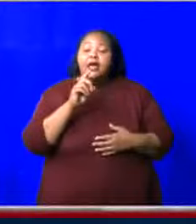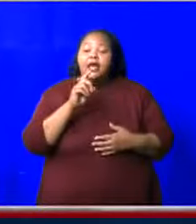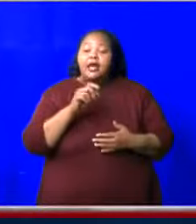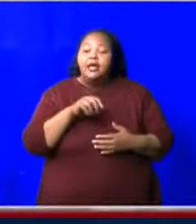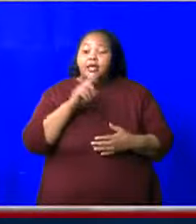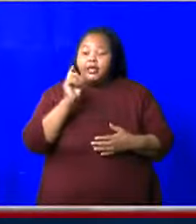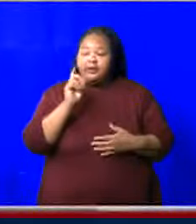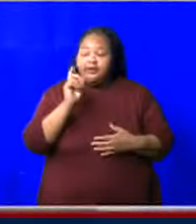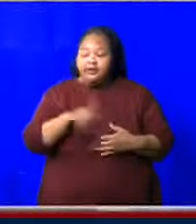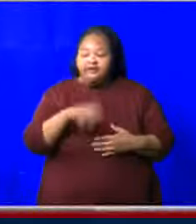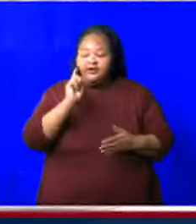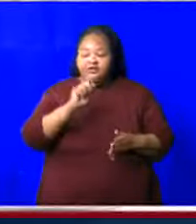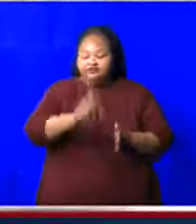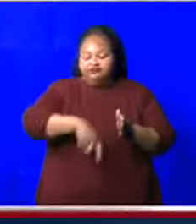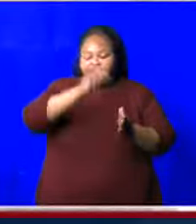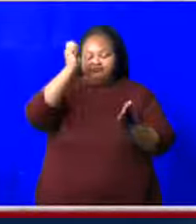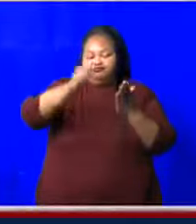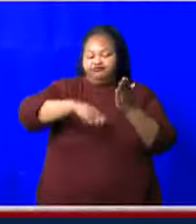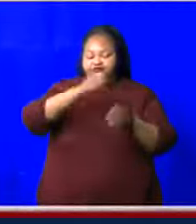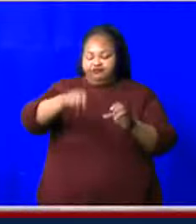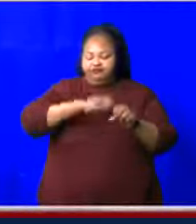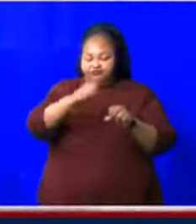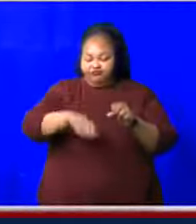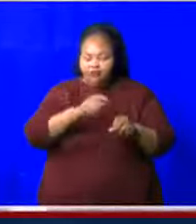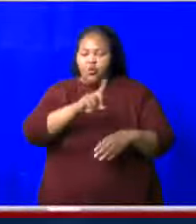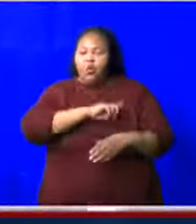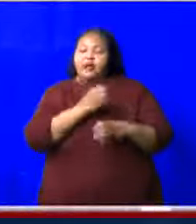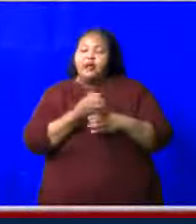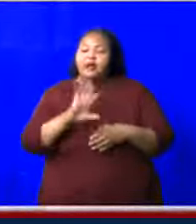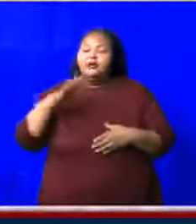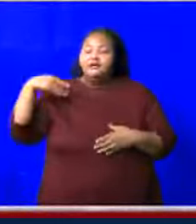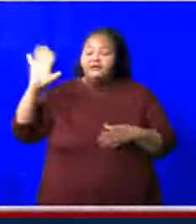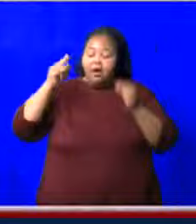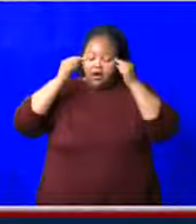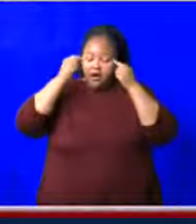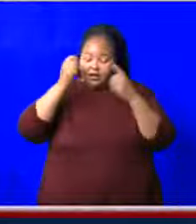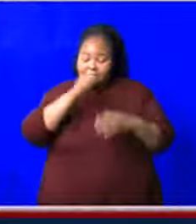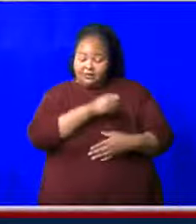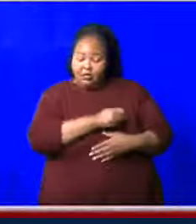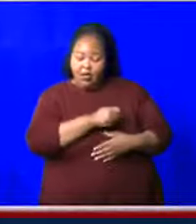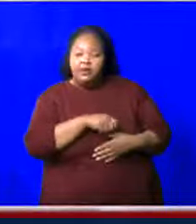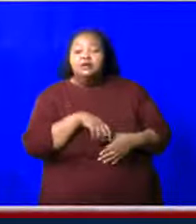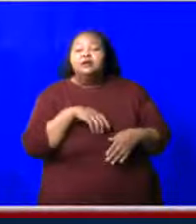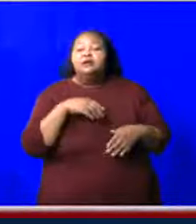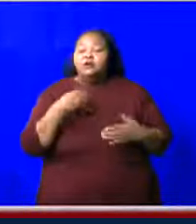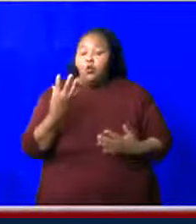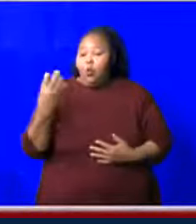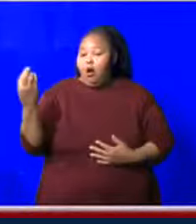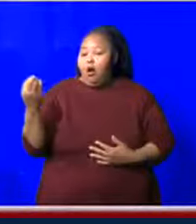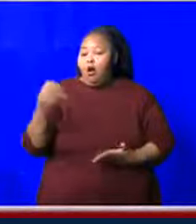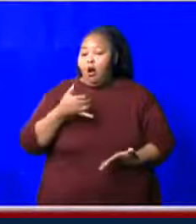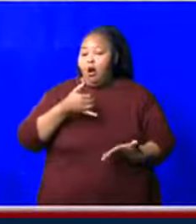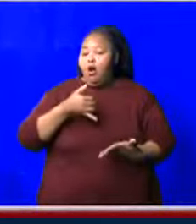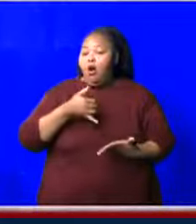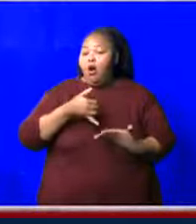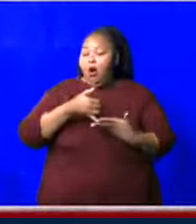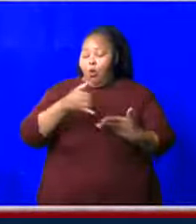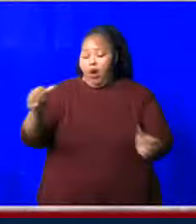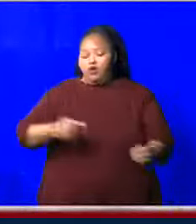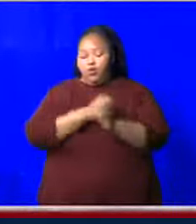ngama-shrimps ngangobe nakuyithole nendondo eveni le-Taiwan ingabe tiyatholakala yini leto tinhlandi kude ngalenye ilanga mikwadi ukuthi